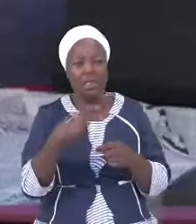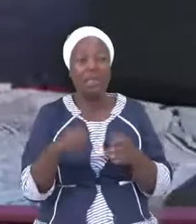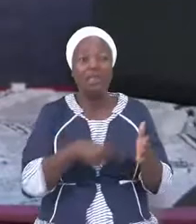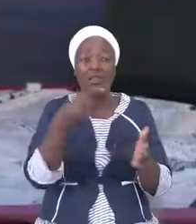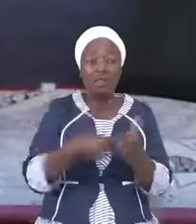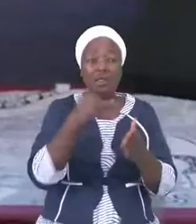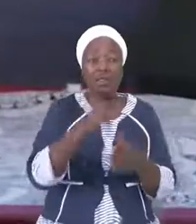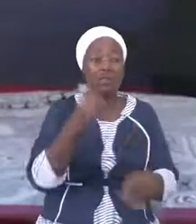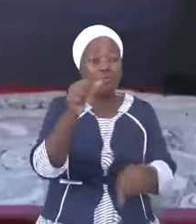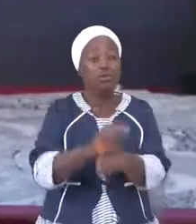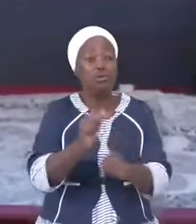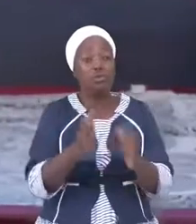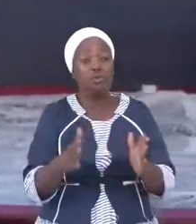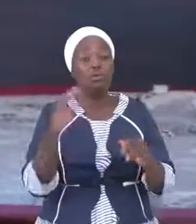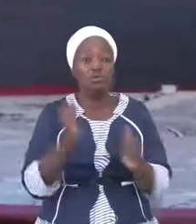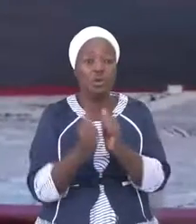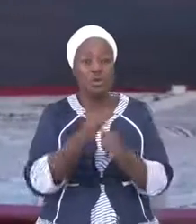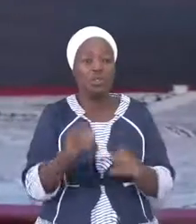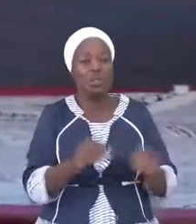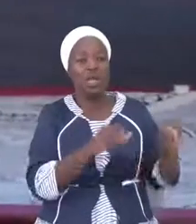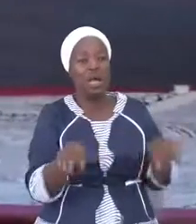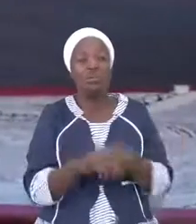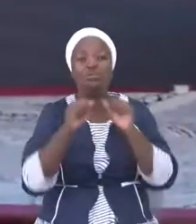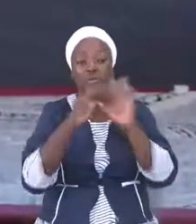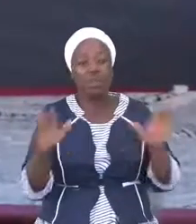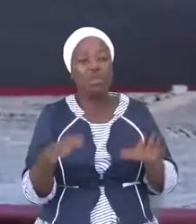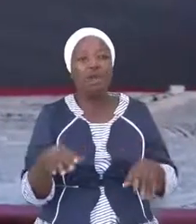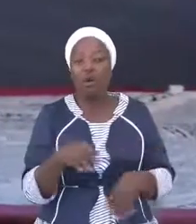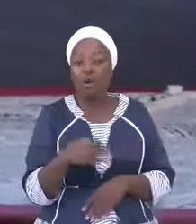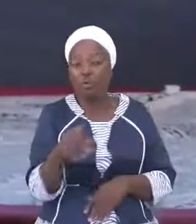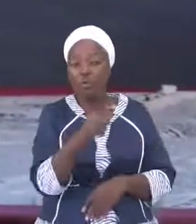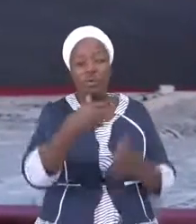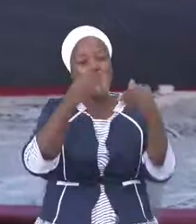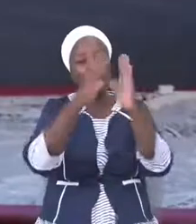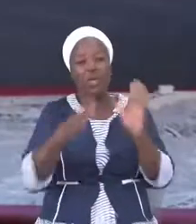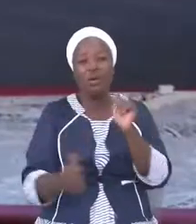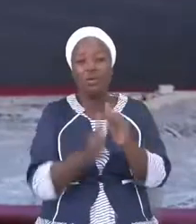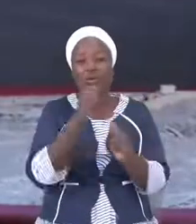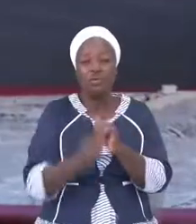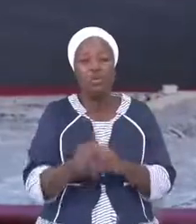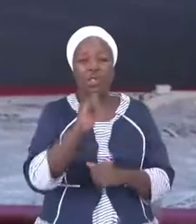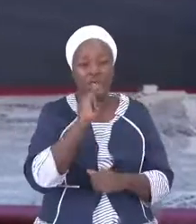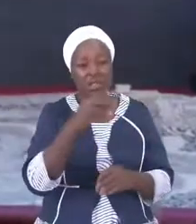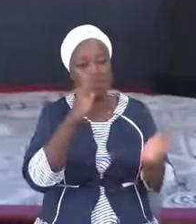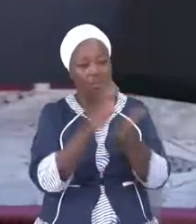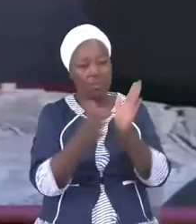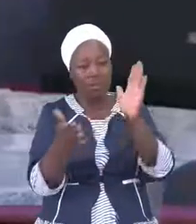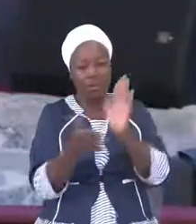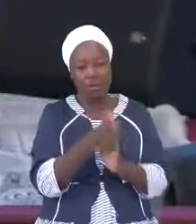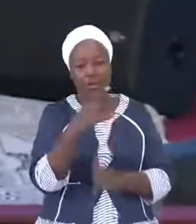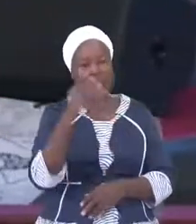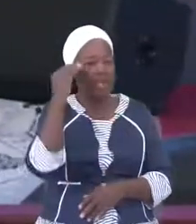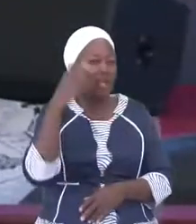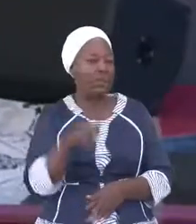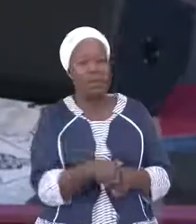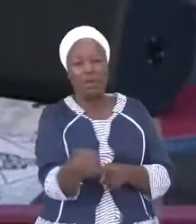santé. Jésus est la pierre rejetée par vous qui bâtissez, qui est devenue la